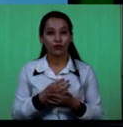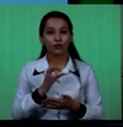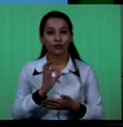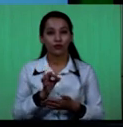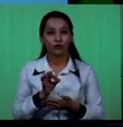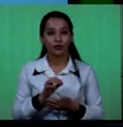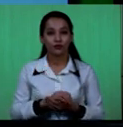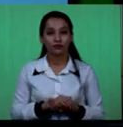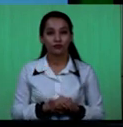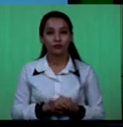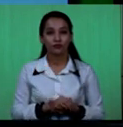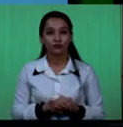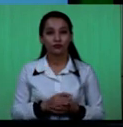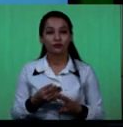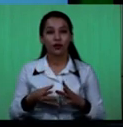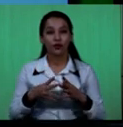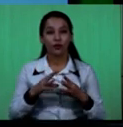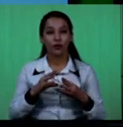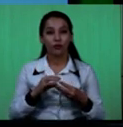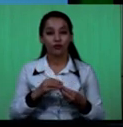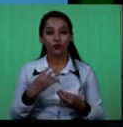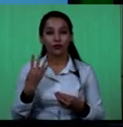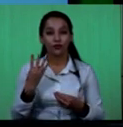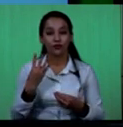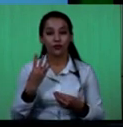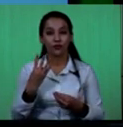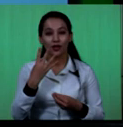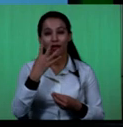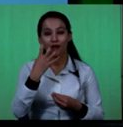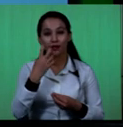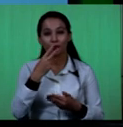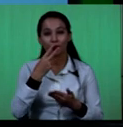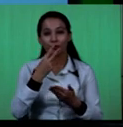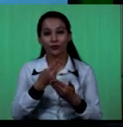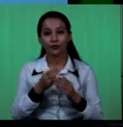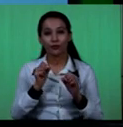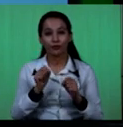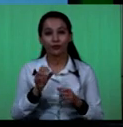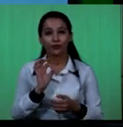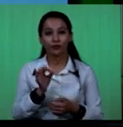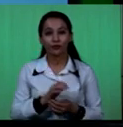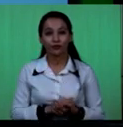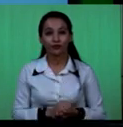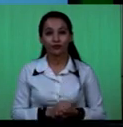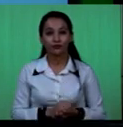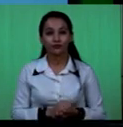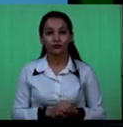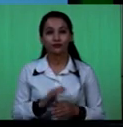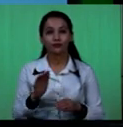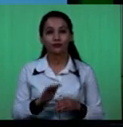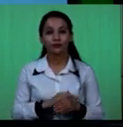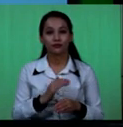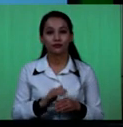To'g'rimi? Demak, natijada 4-chi rasm hosil bo'ldi. To'g'rimi?